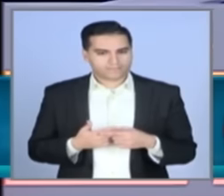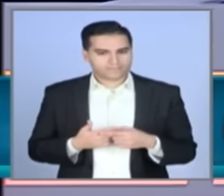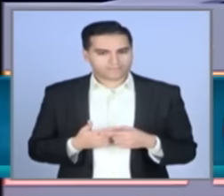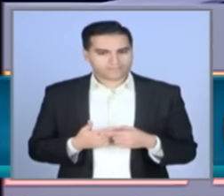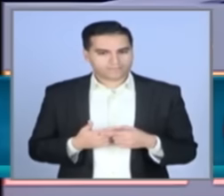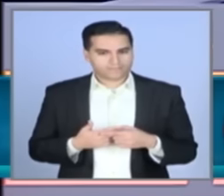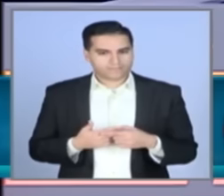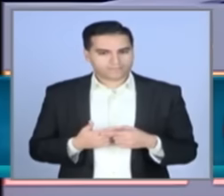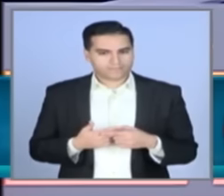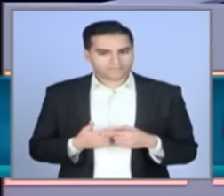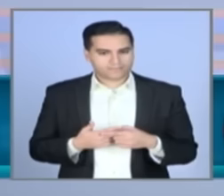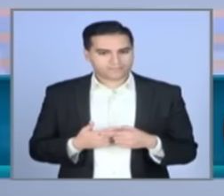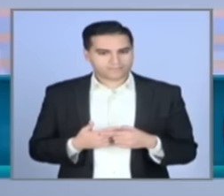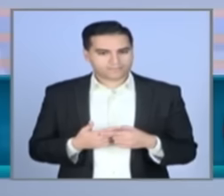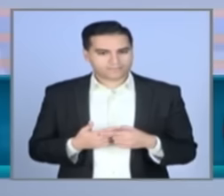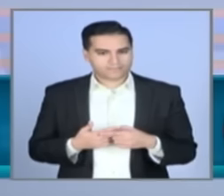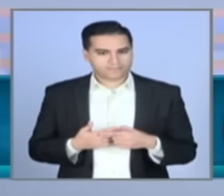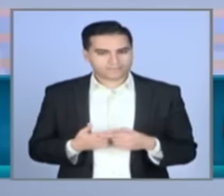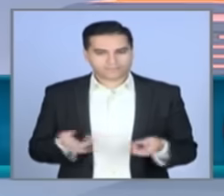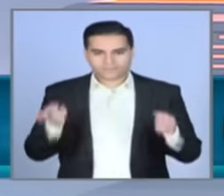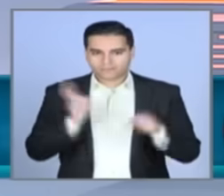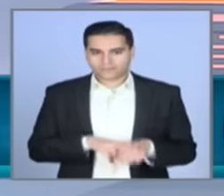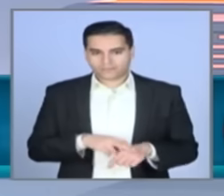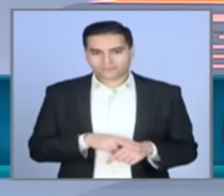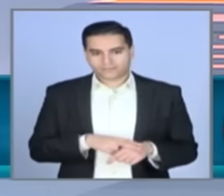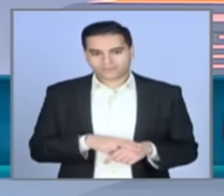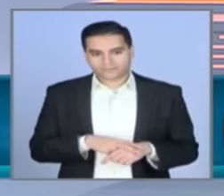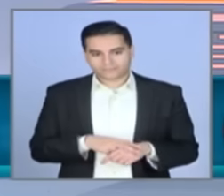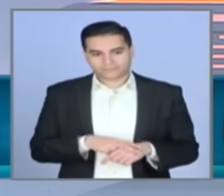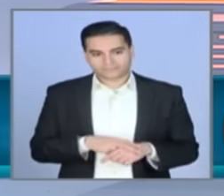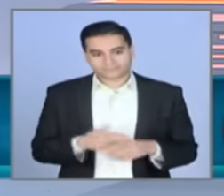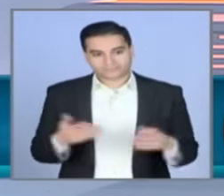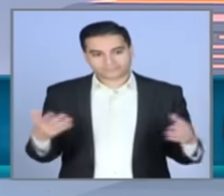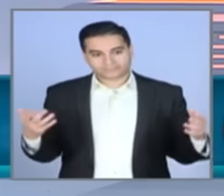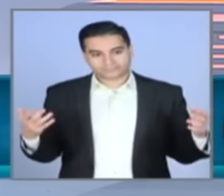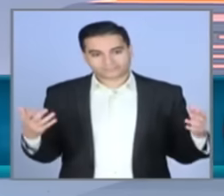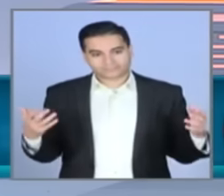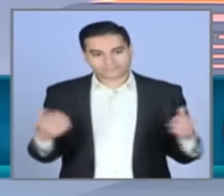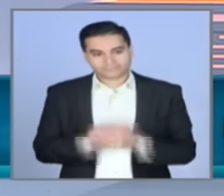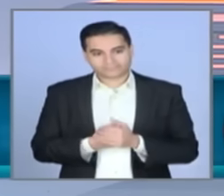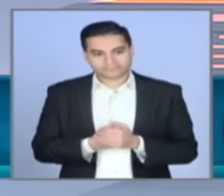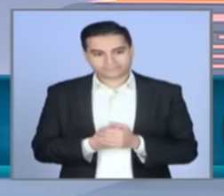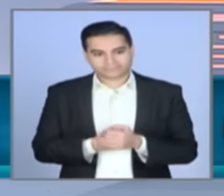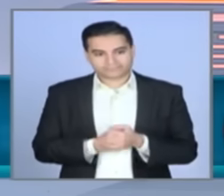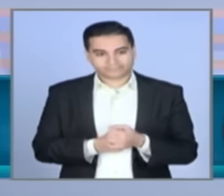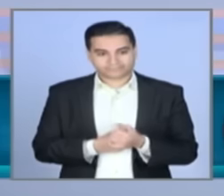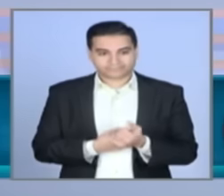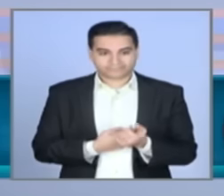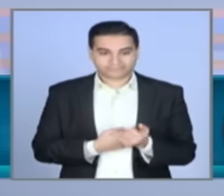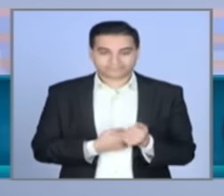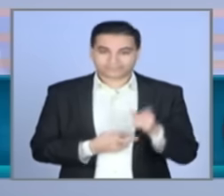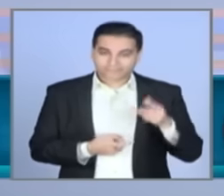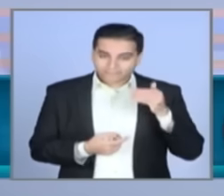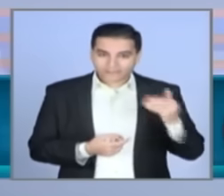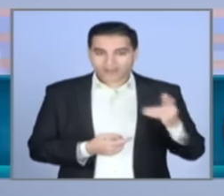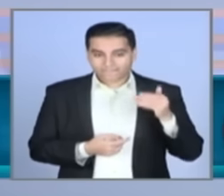إجابتك؟ 261. مدام رؤية؟ 124. بالظبط كده مدام حكمة. يا مدام حكمة عايز